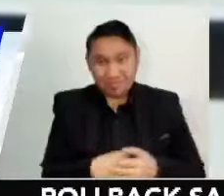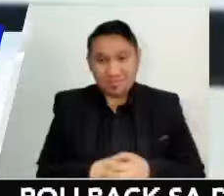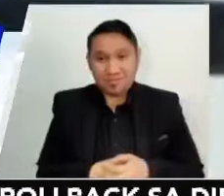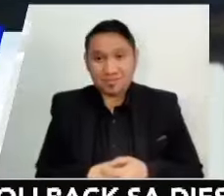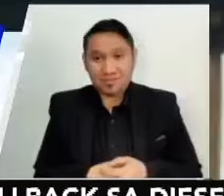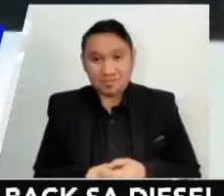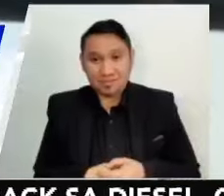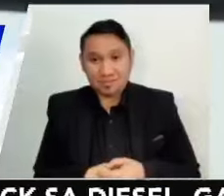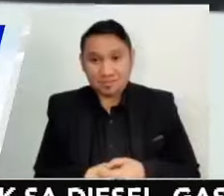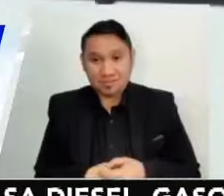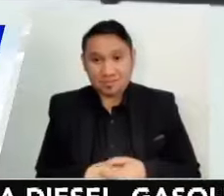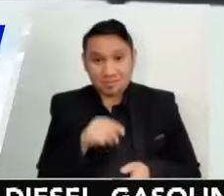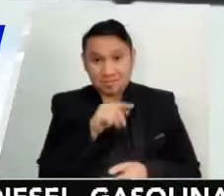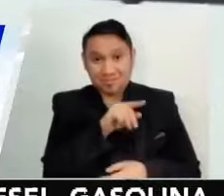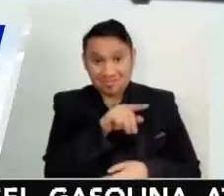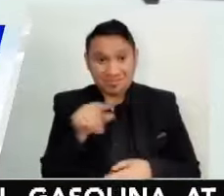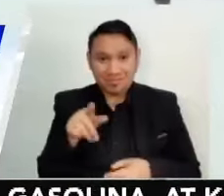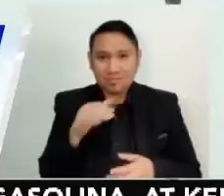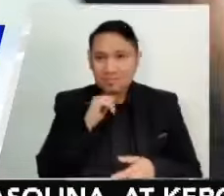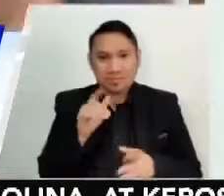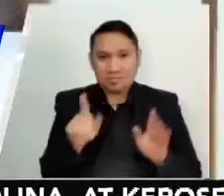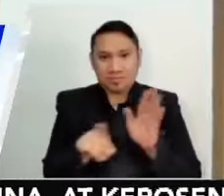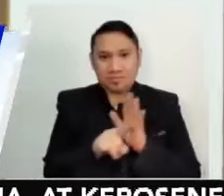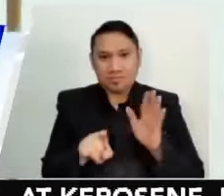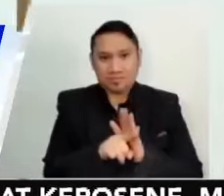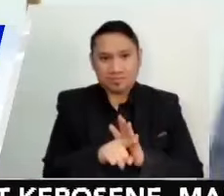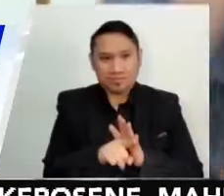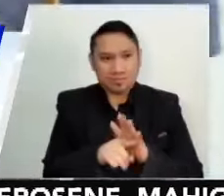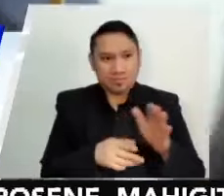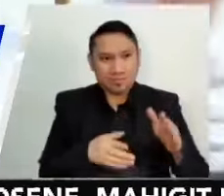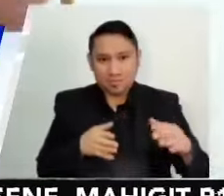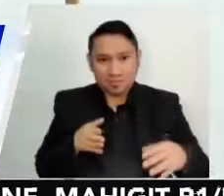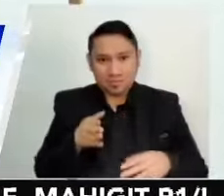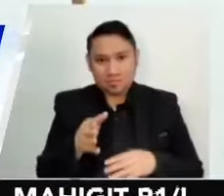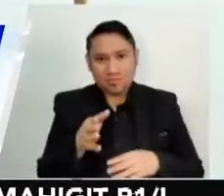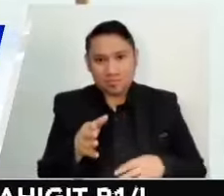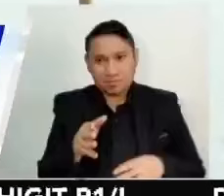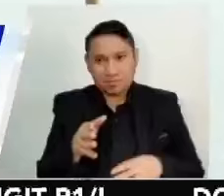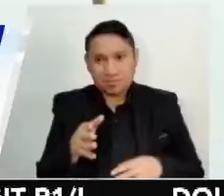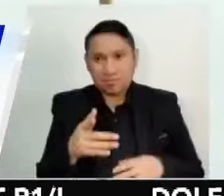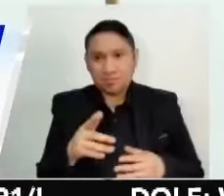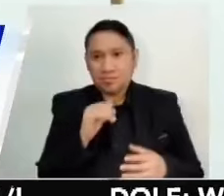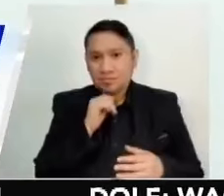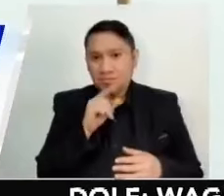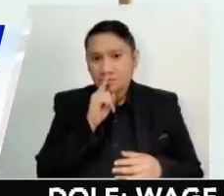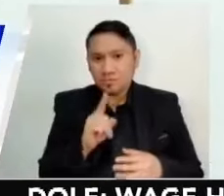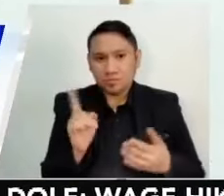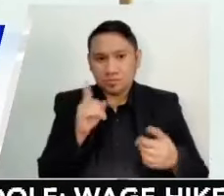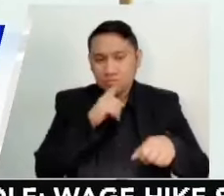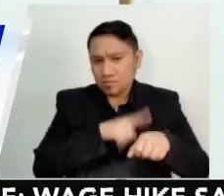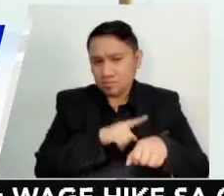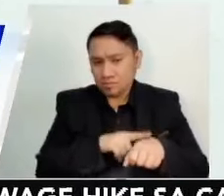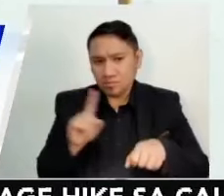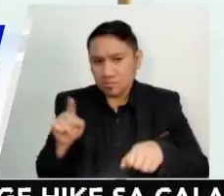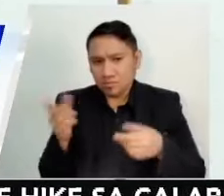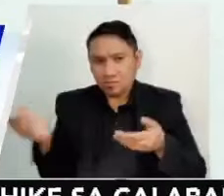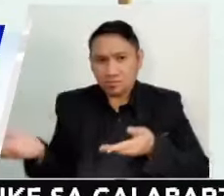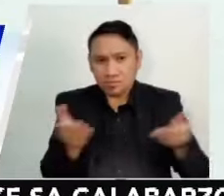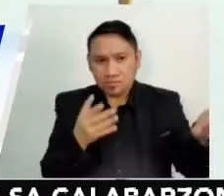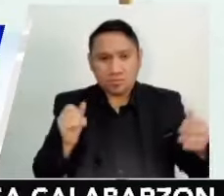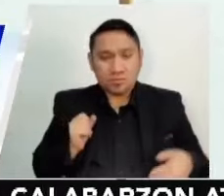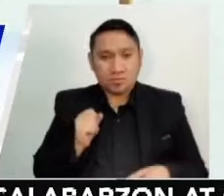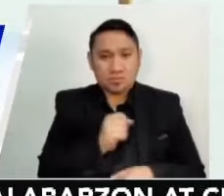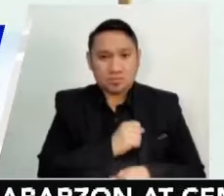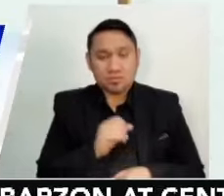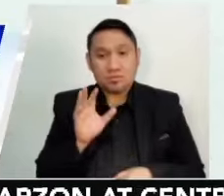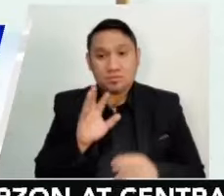ito ay hindi na pinapadaanan sa mga motorista. At hindi pa natin sigurado kung anong oras na dadaling sa Senado, pero nakaantabay na dito yung PNP